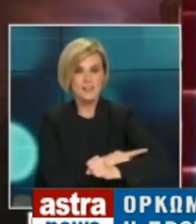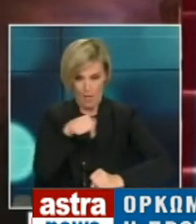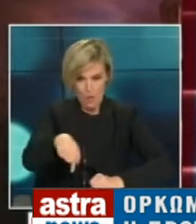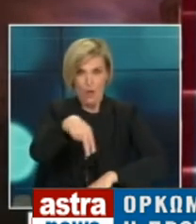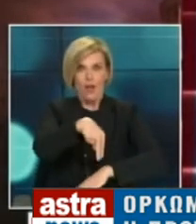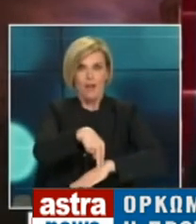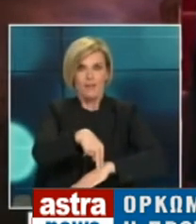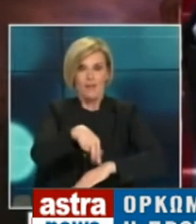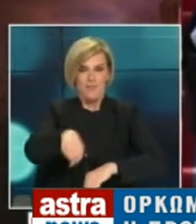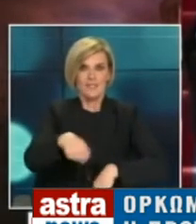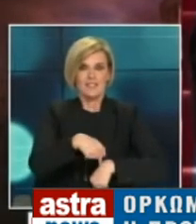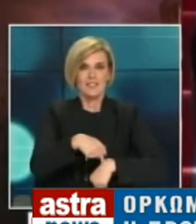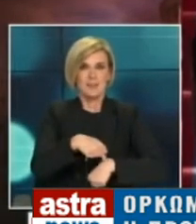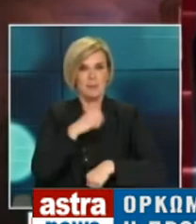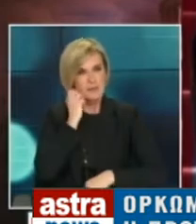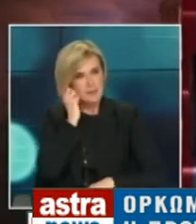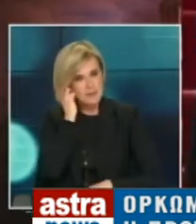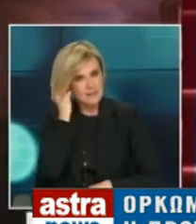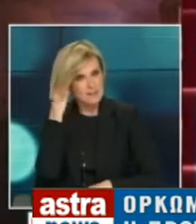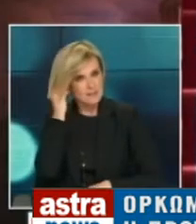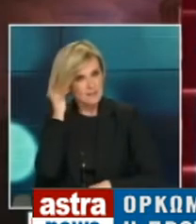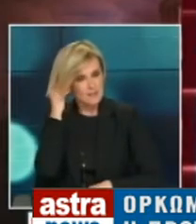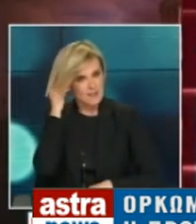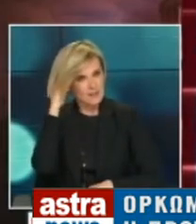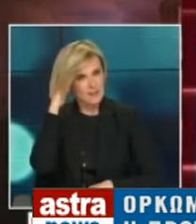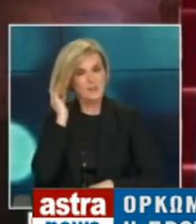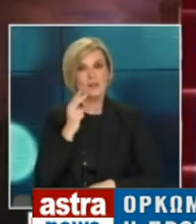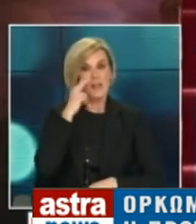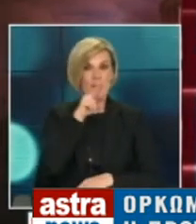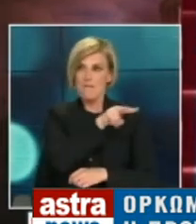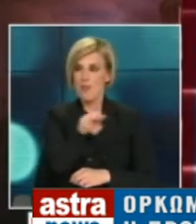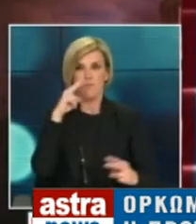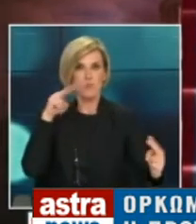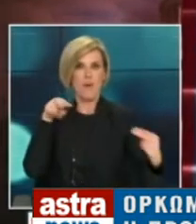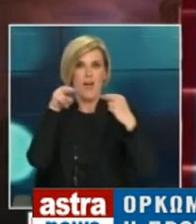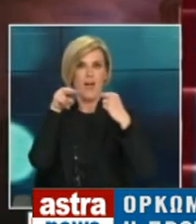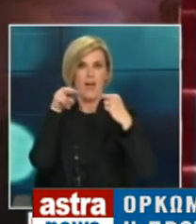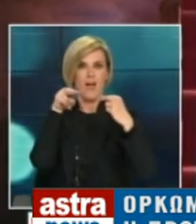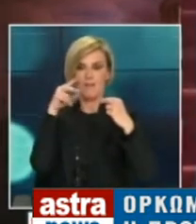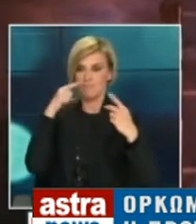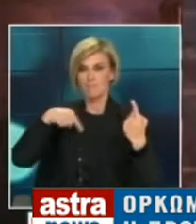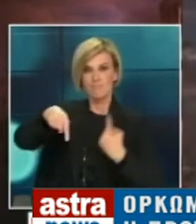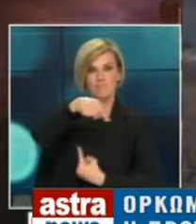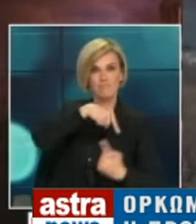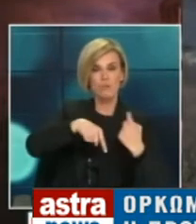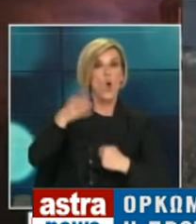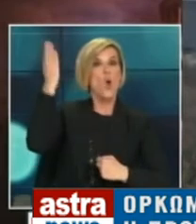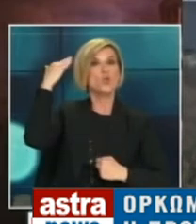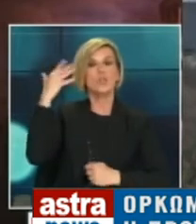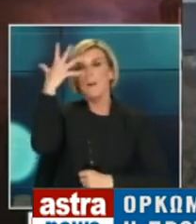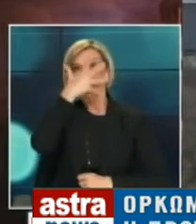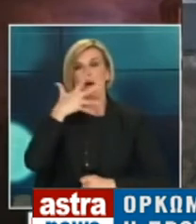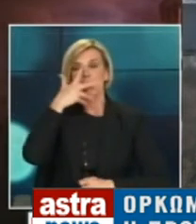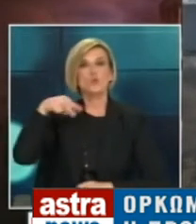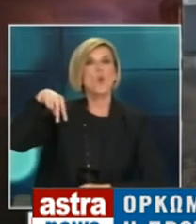είμαστε, σε αυτά τα σκαλιά. Κοιτάμε ο ένας τον άλλο, εδώ όπου Ο Λούθερ Κίνγκ μίλησε για το όνειρό του